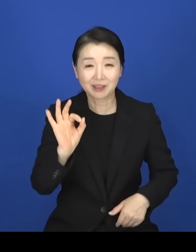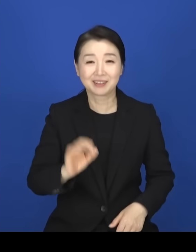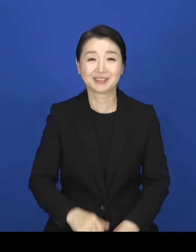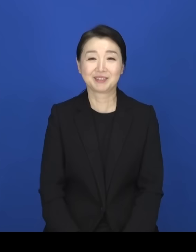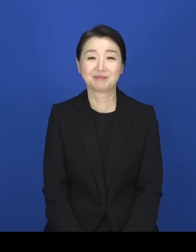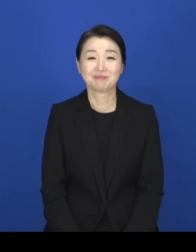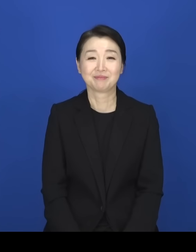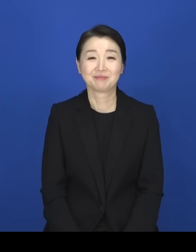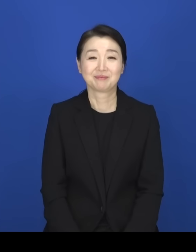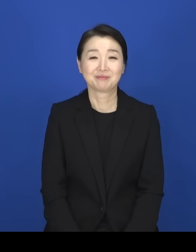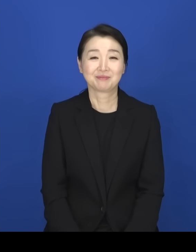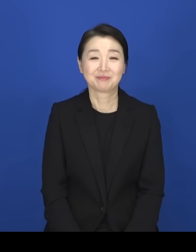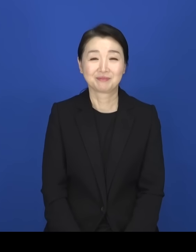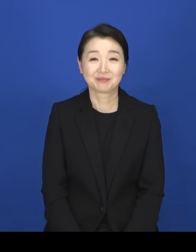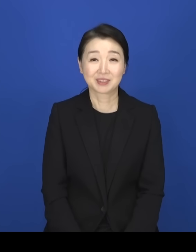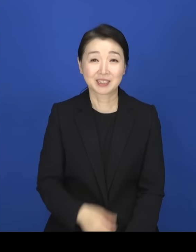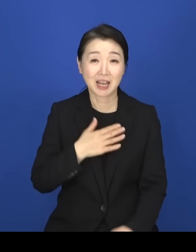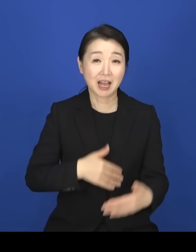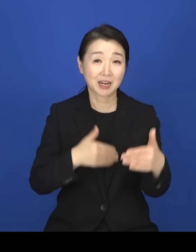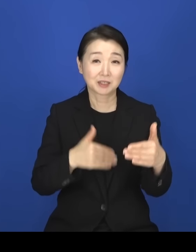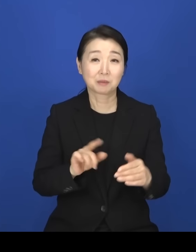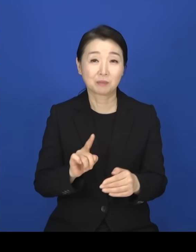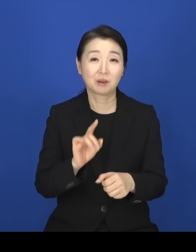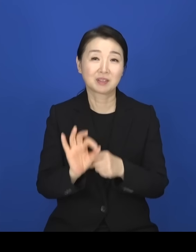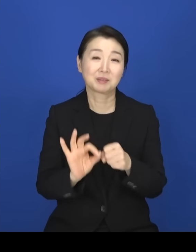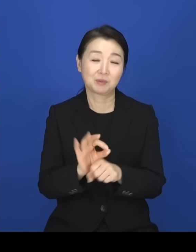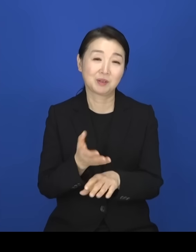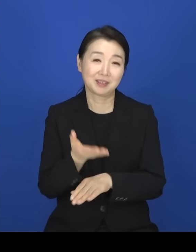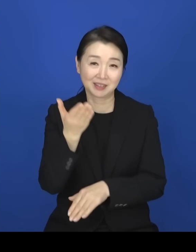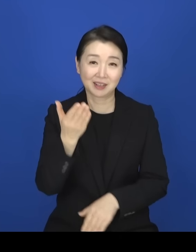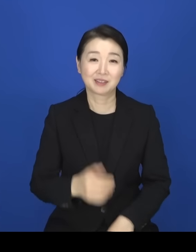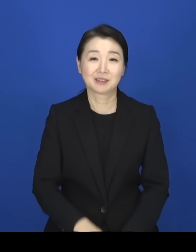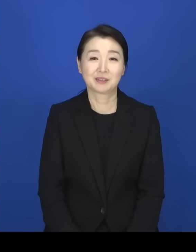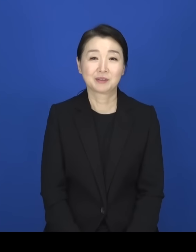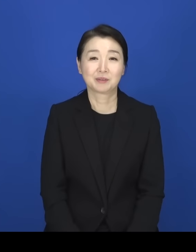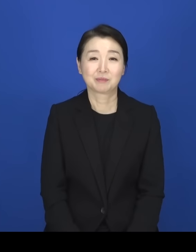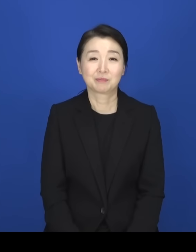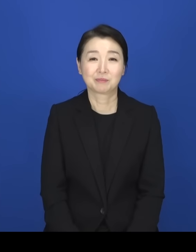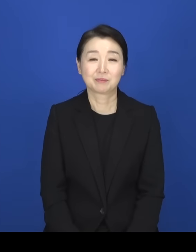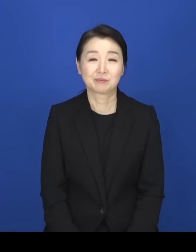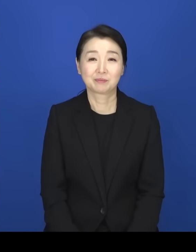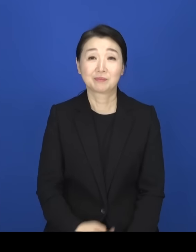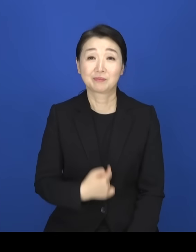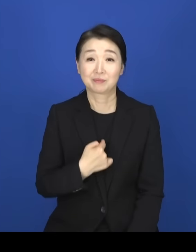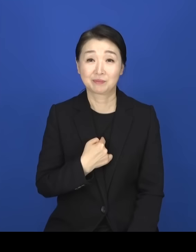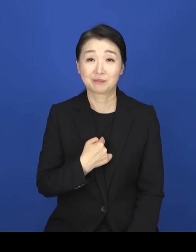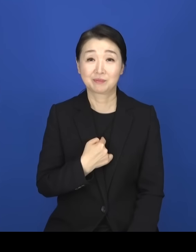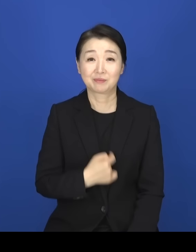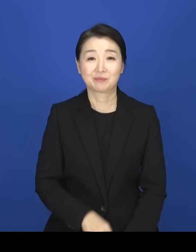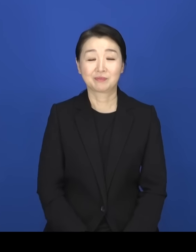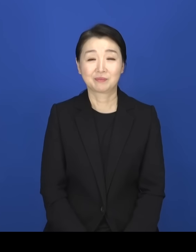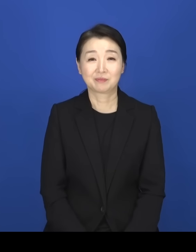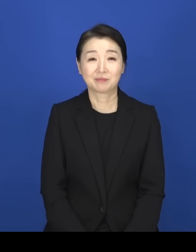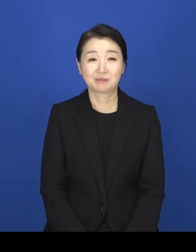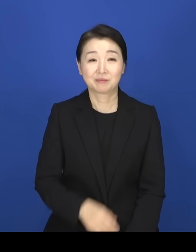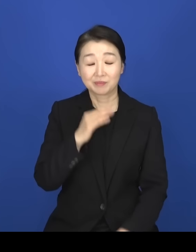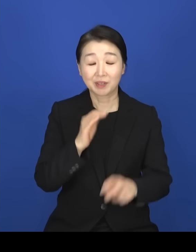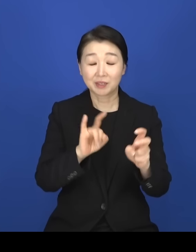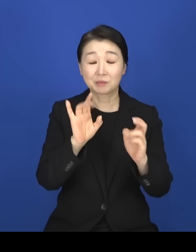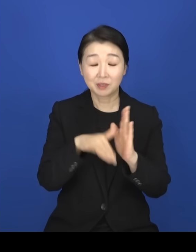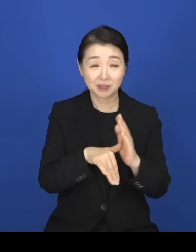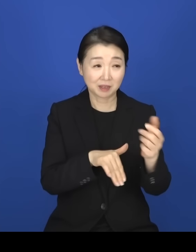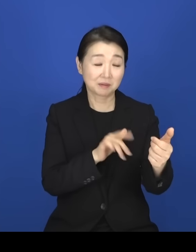네, 알고 지낸 지만 해도 네네. 10년이 넘어가는 세월입니다. 네. 저는 20대 때 김기리 씨도